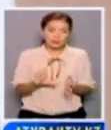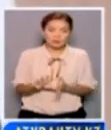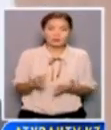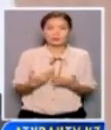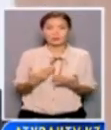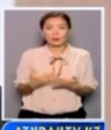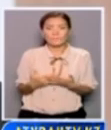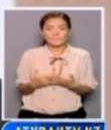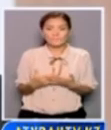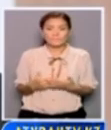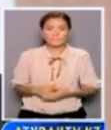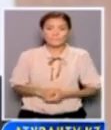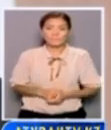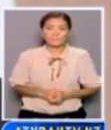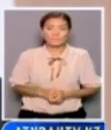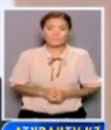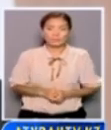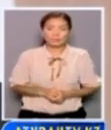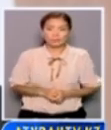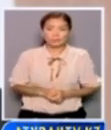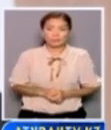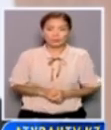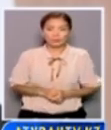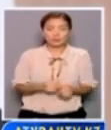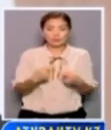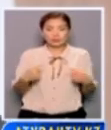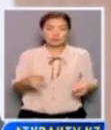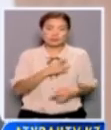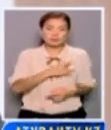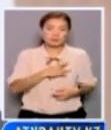жабдықтау жаңағы